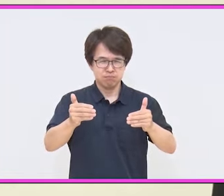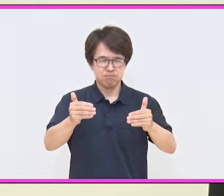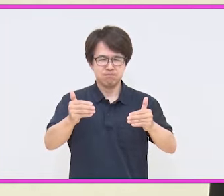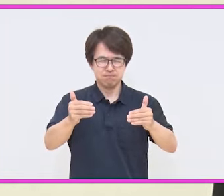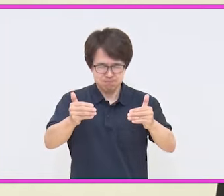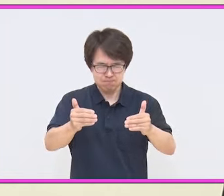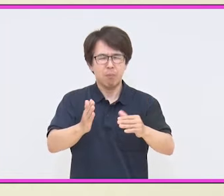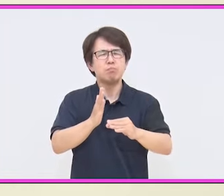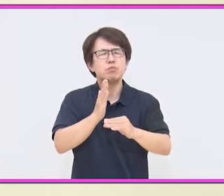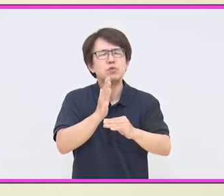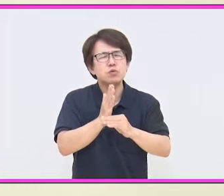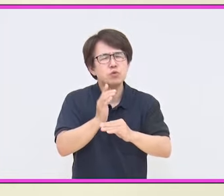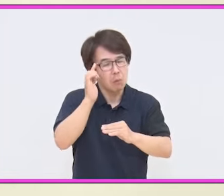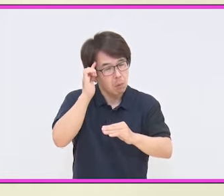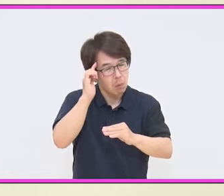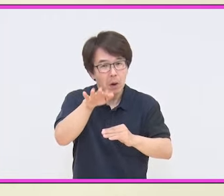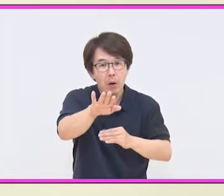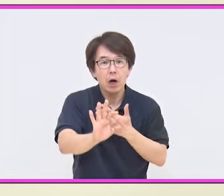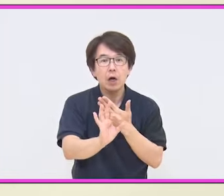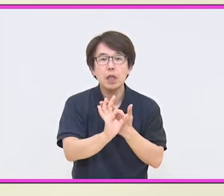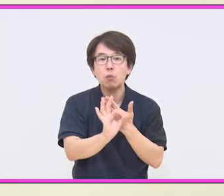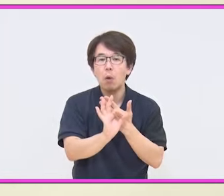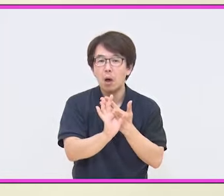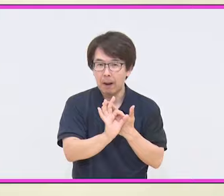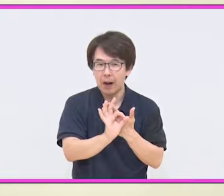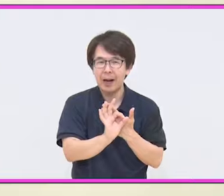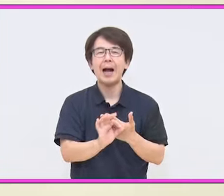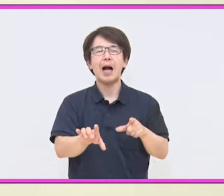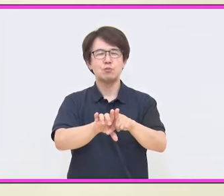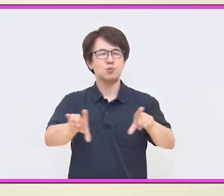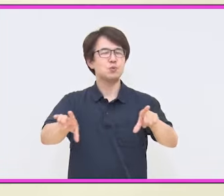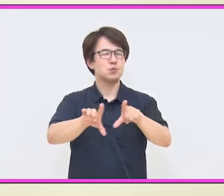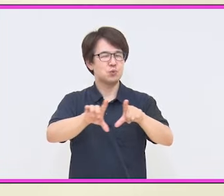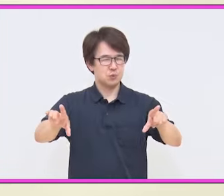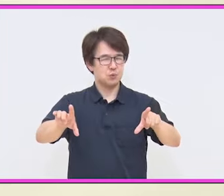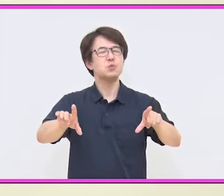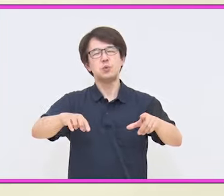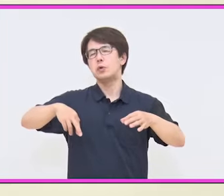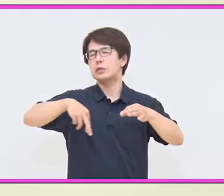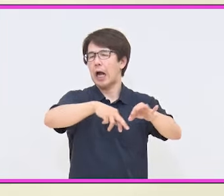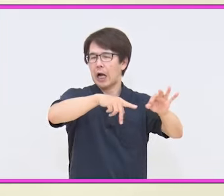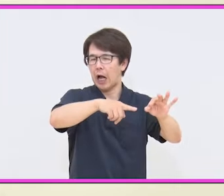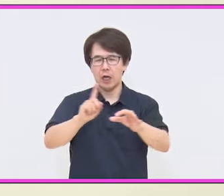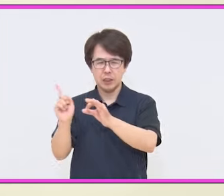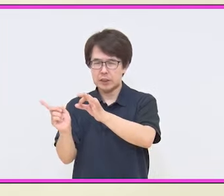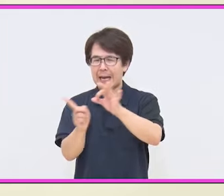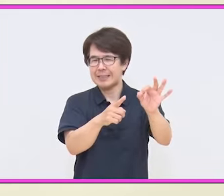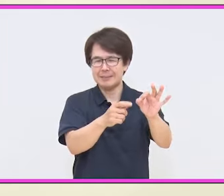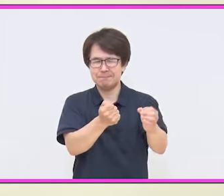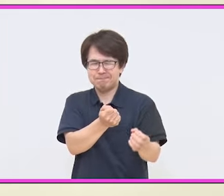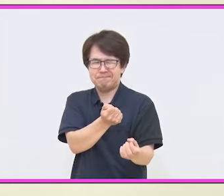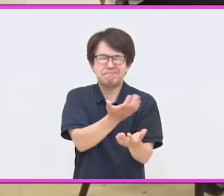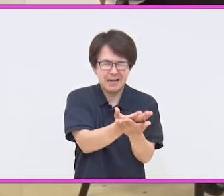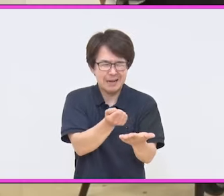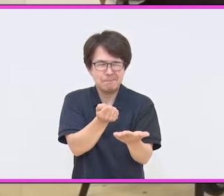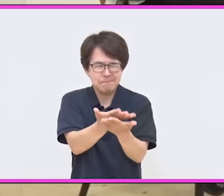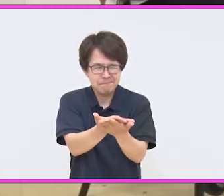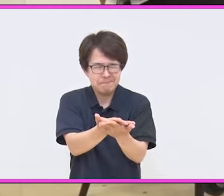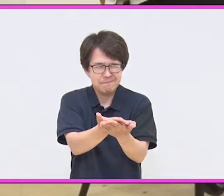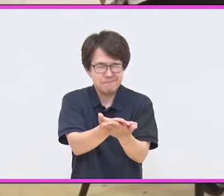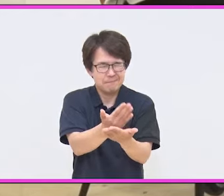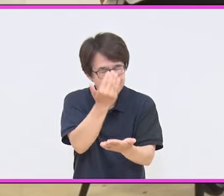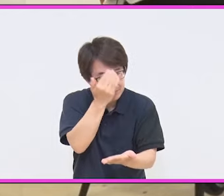思うんですけど、いや例えば、普通のこうサッカーなり野球なりでミスをした選手にこ